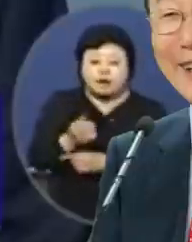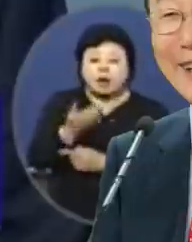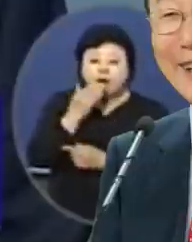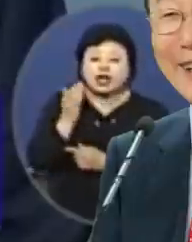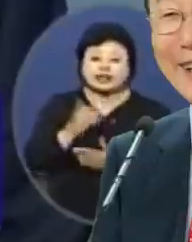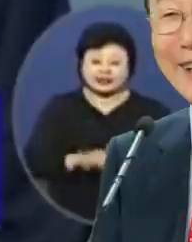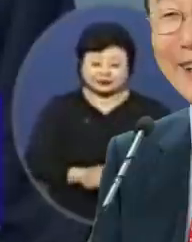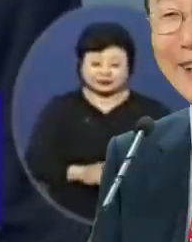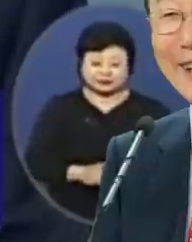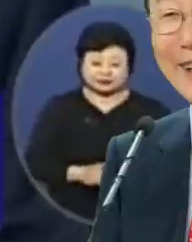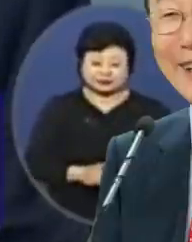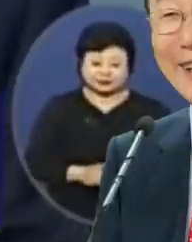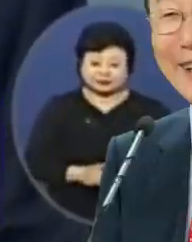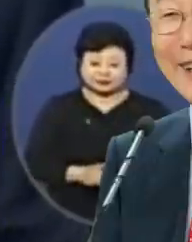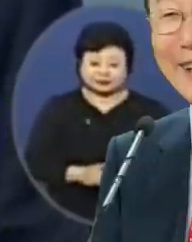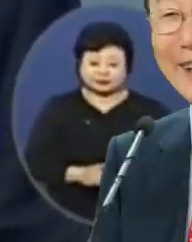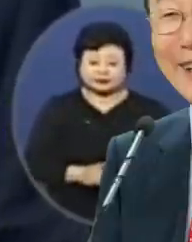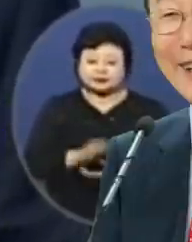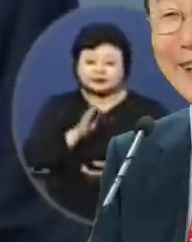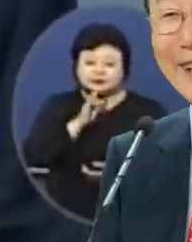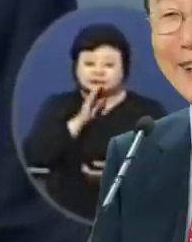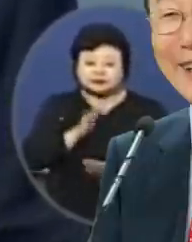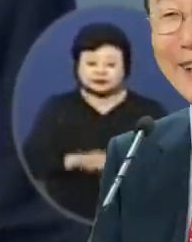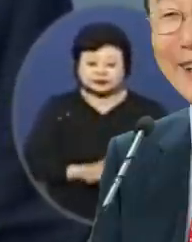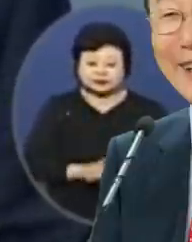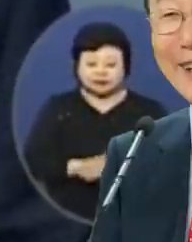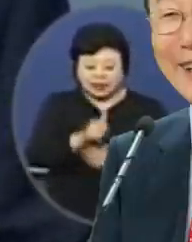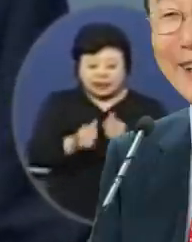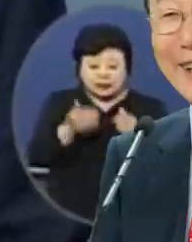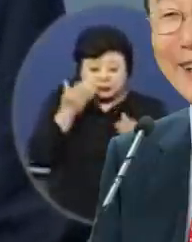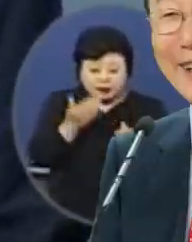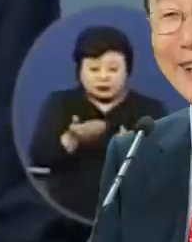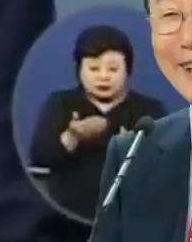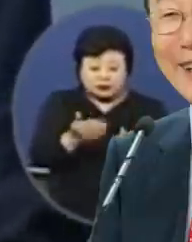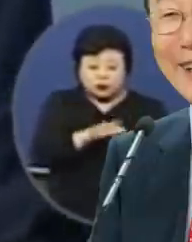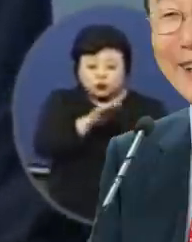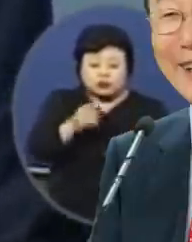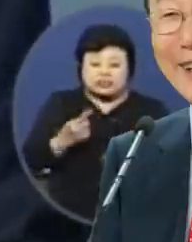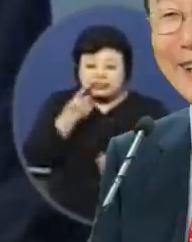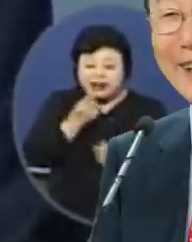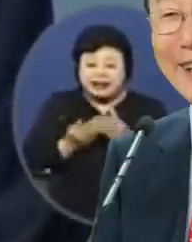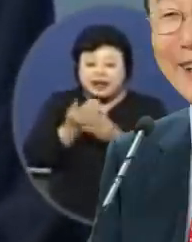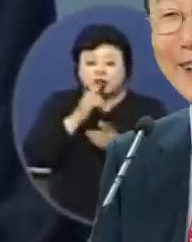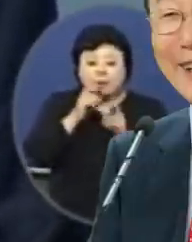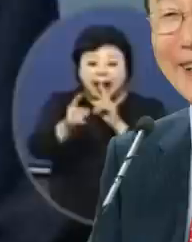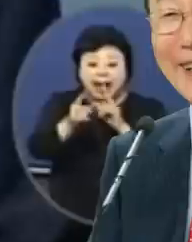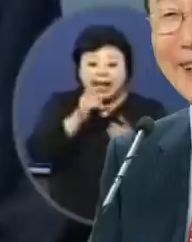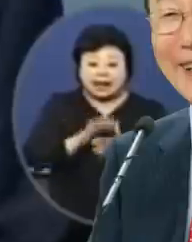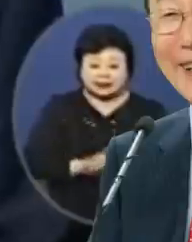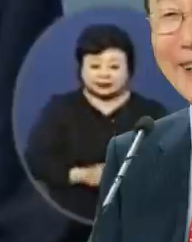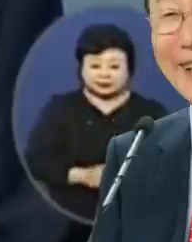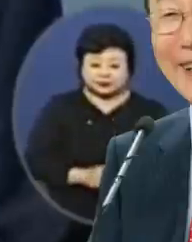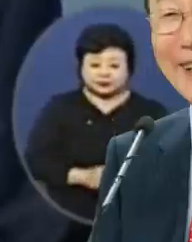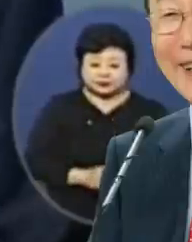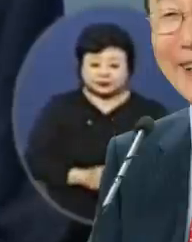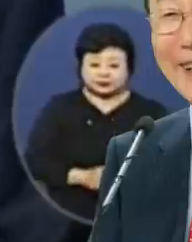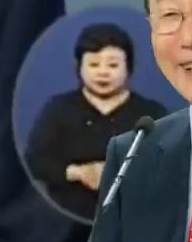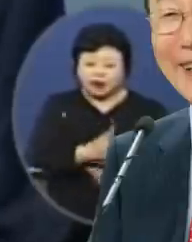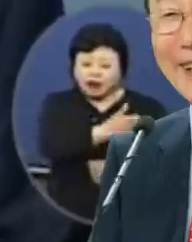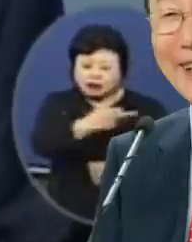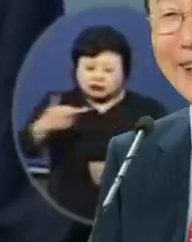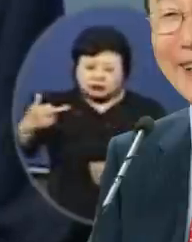먹는다고 했었습니다. 우리는 그렇게 심각하게 생각하지 않는데 하나님께서는 우리 입에서 나가는 말이